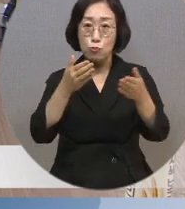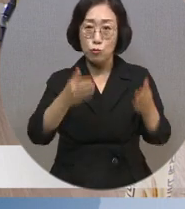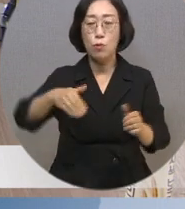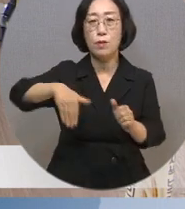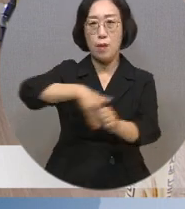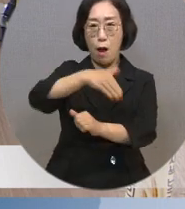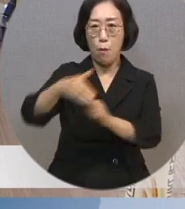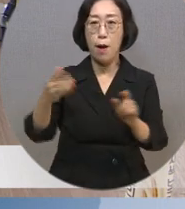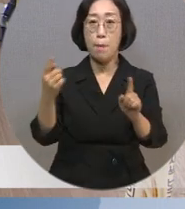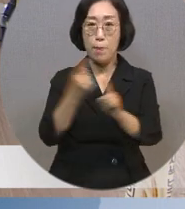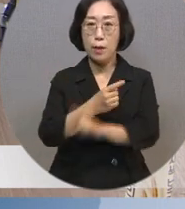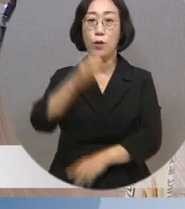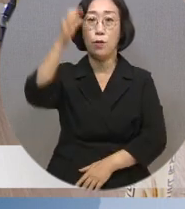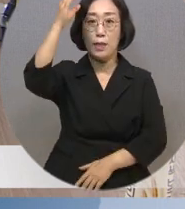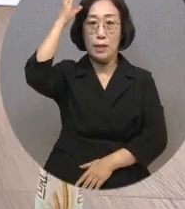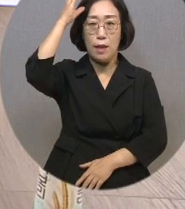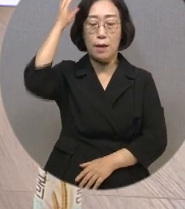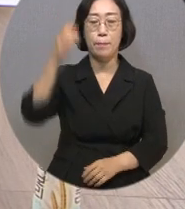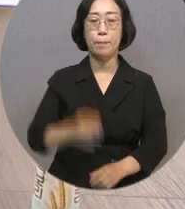것으로 기대됩니다.